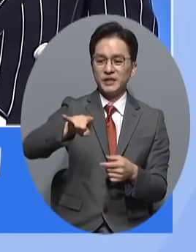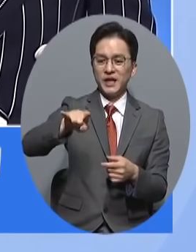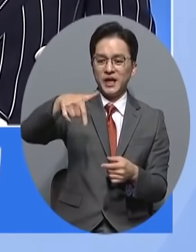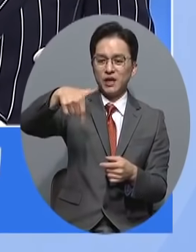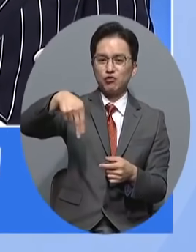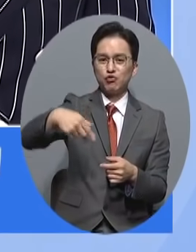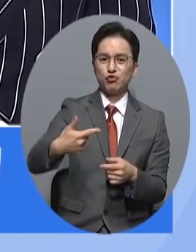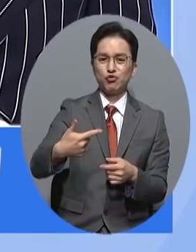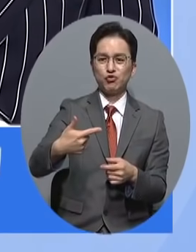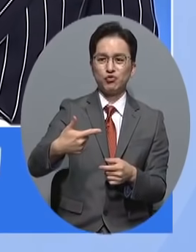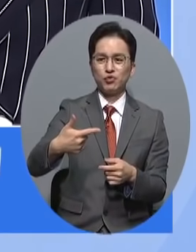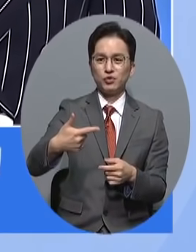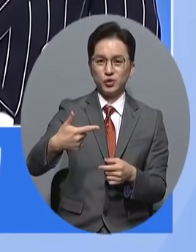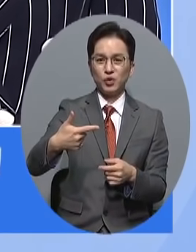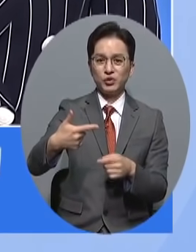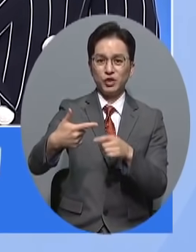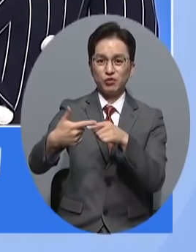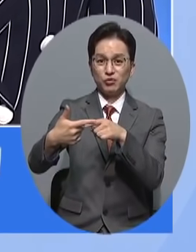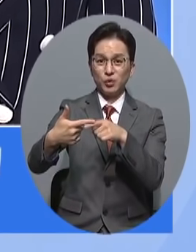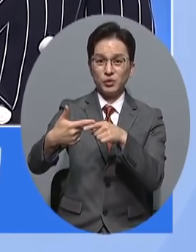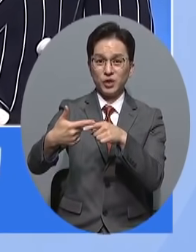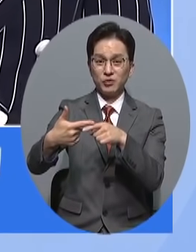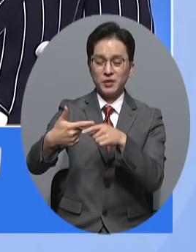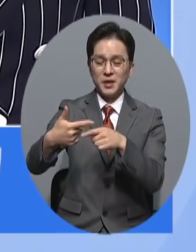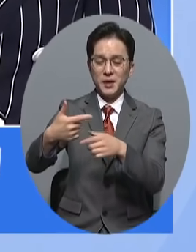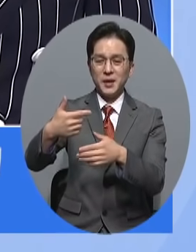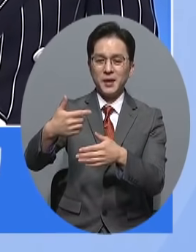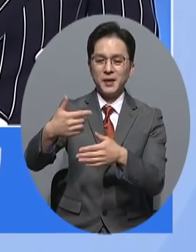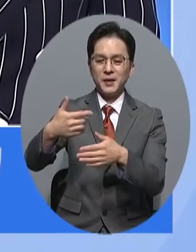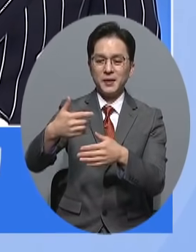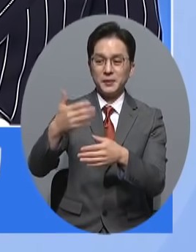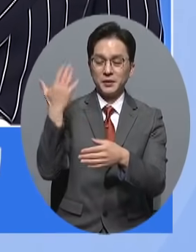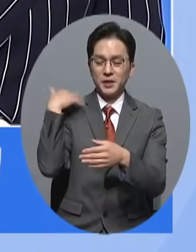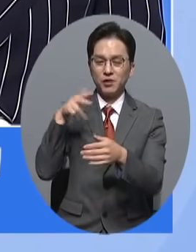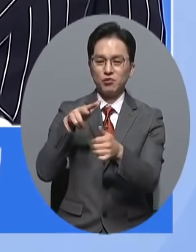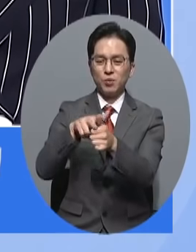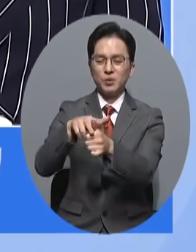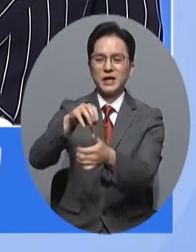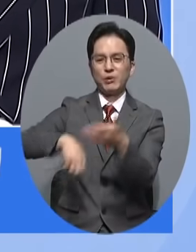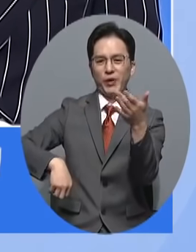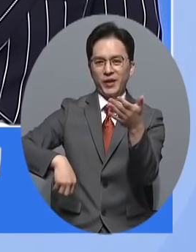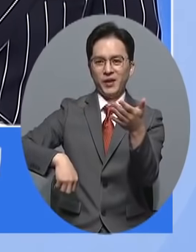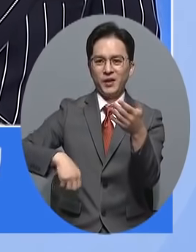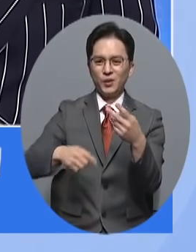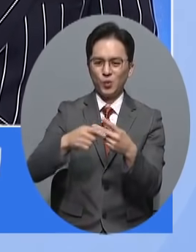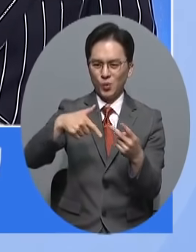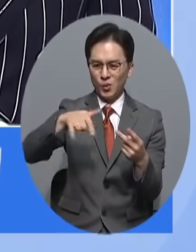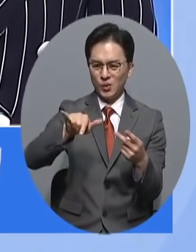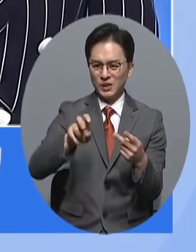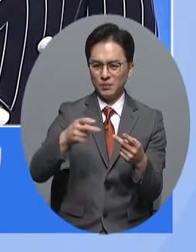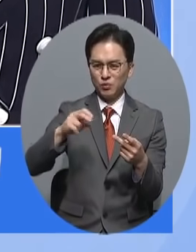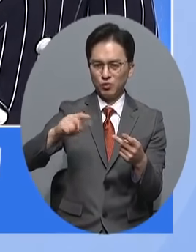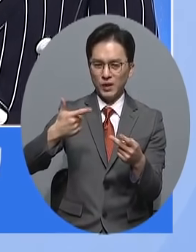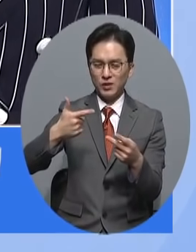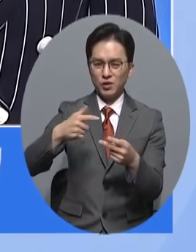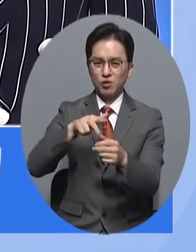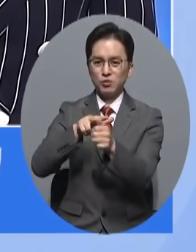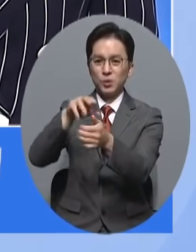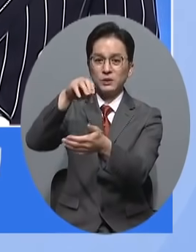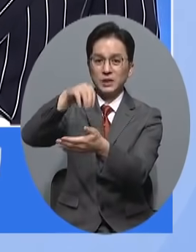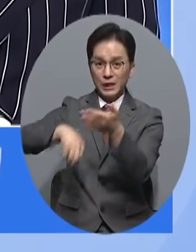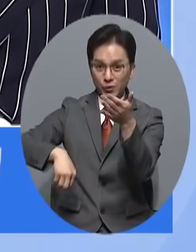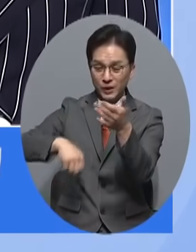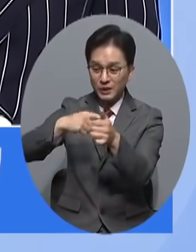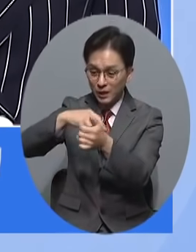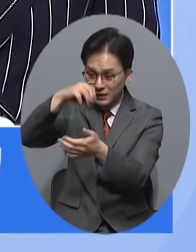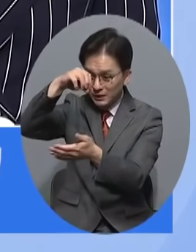이게 이제 비율로 양쪽에 산정이 되는데 예. 이낙연 후보의 추격세는 조금 완만하고 이재명 후보가 지금 과반에서 점점 더 올라가는 추세이기 때문에